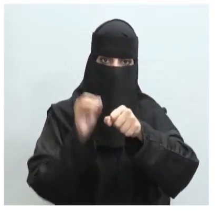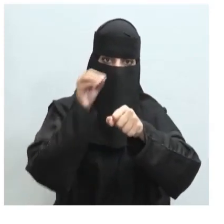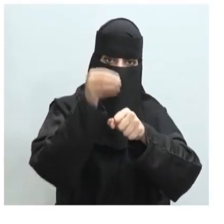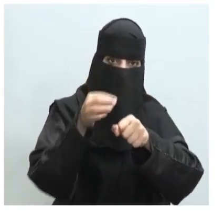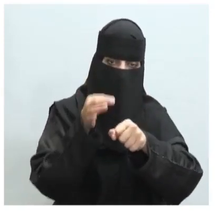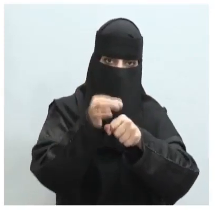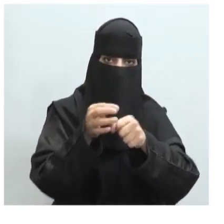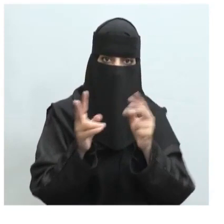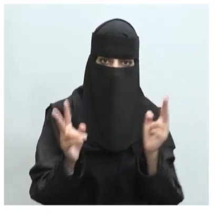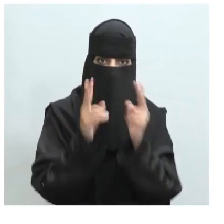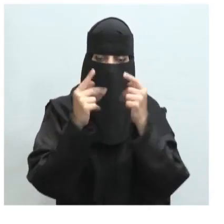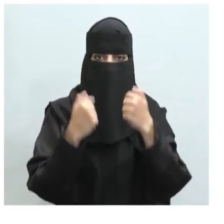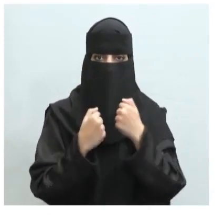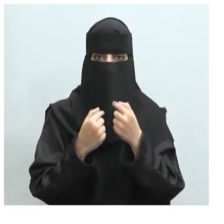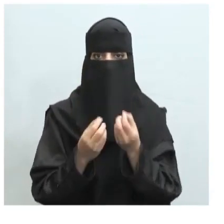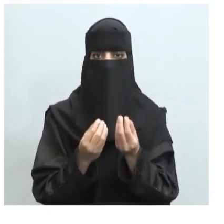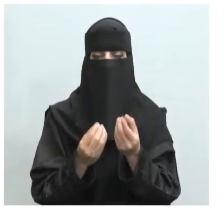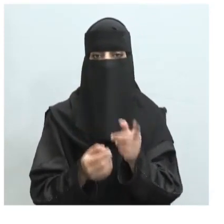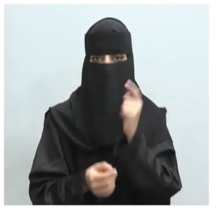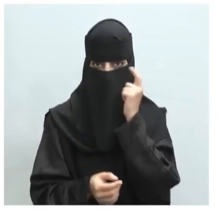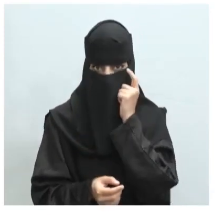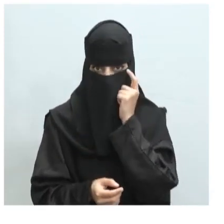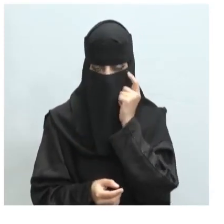اللسعه الصغيره جدا